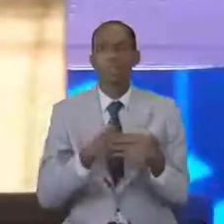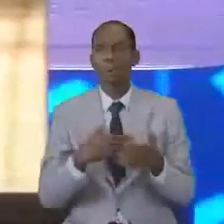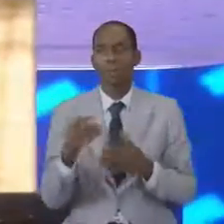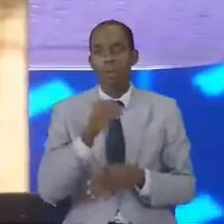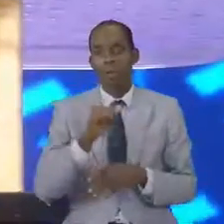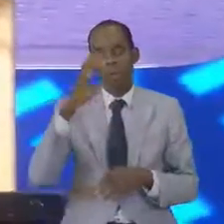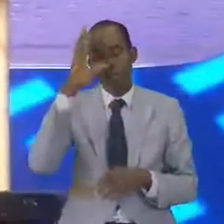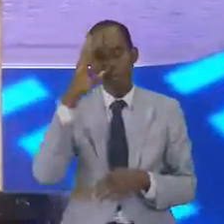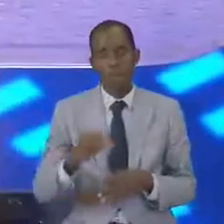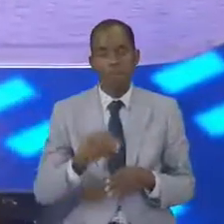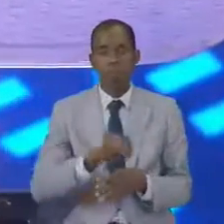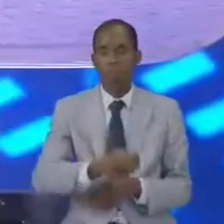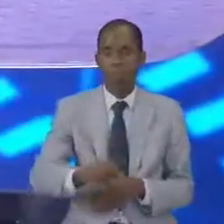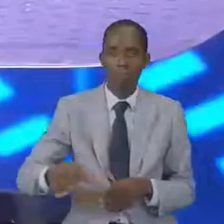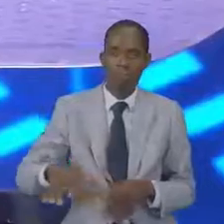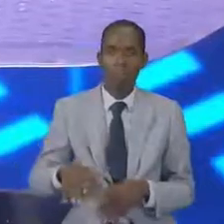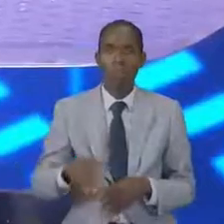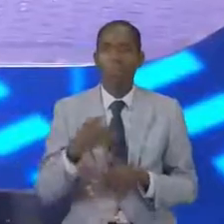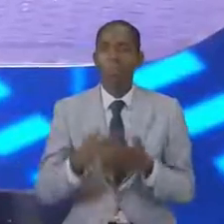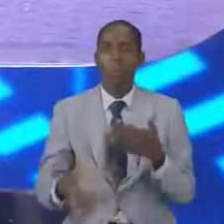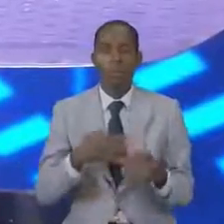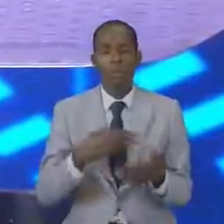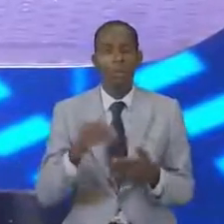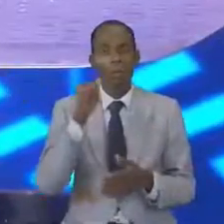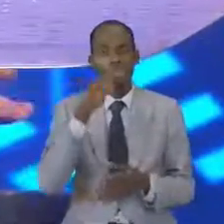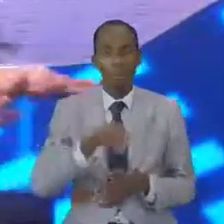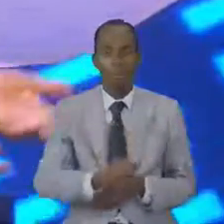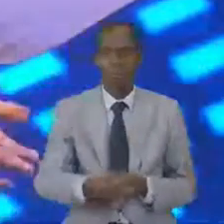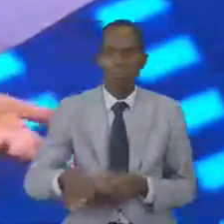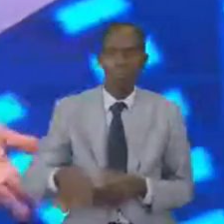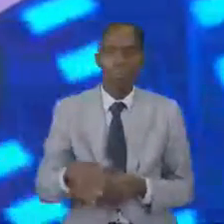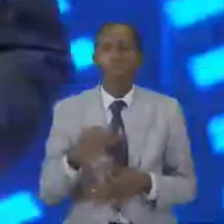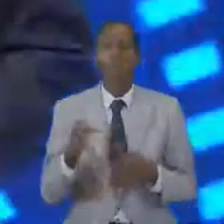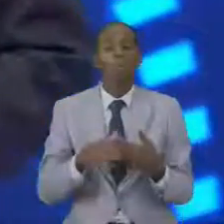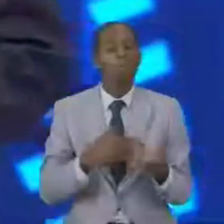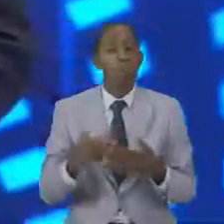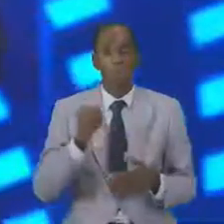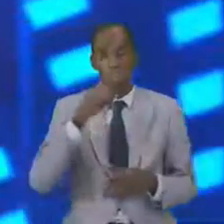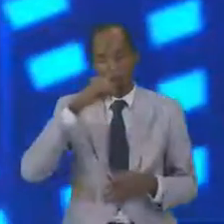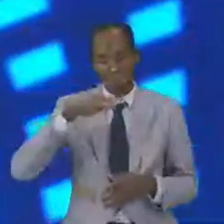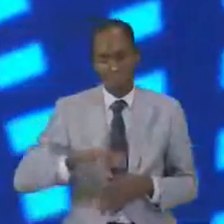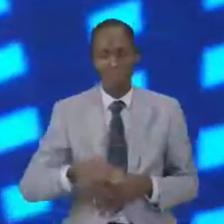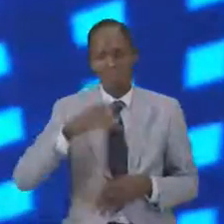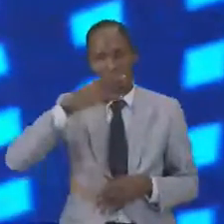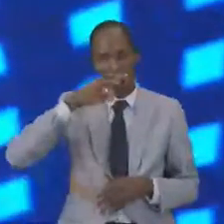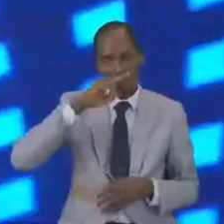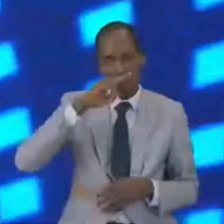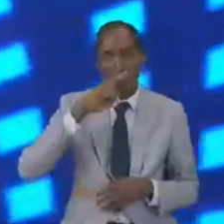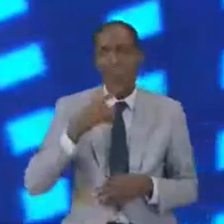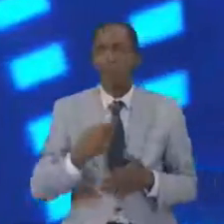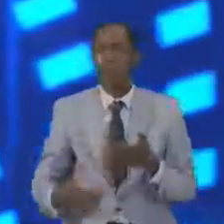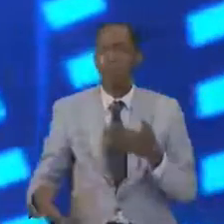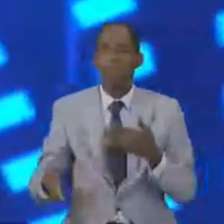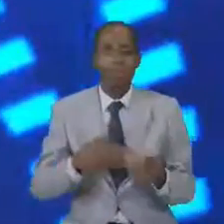tout ce que ce qu'un homme sème ce que une femme sème ce qu'un enfant s'aime ce qu'un adolescent ce que je